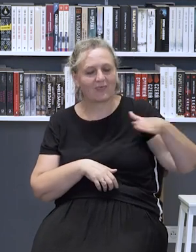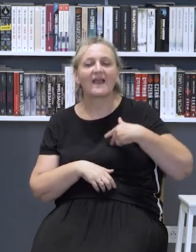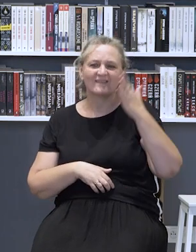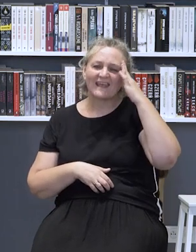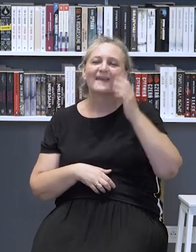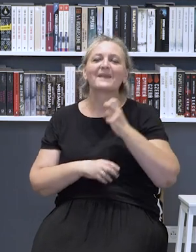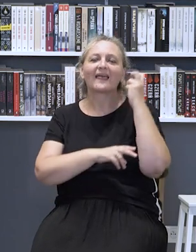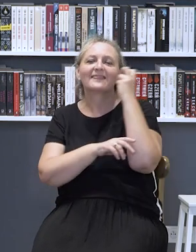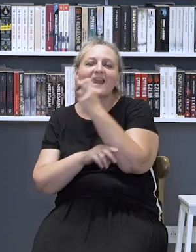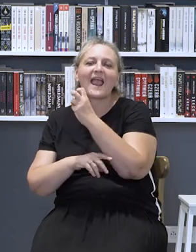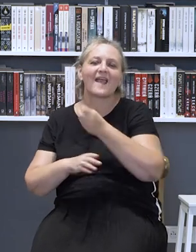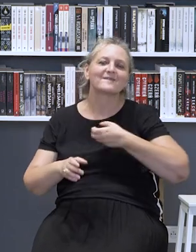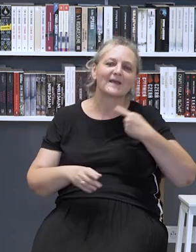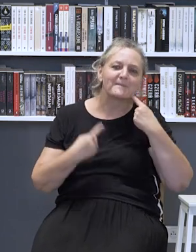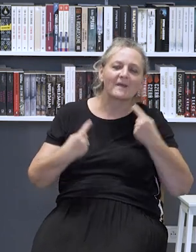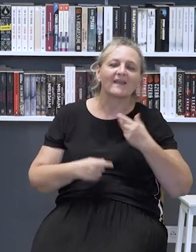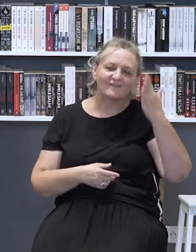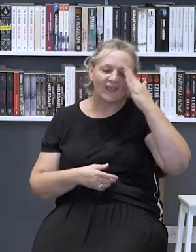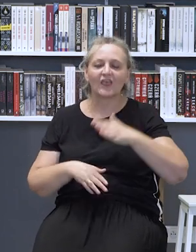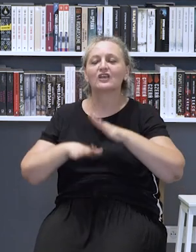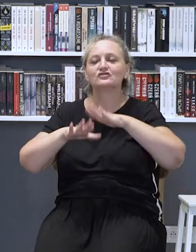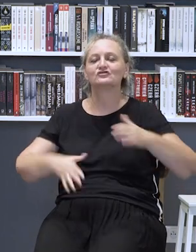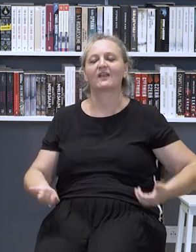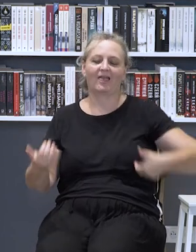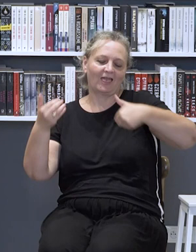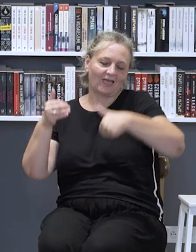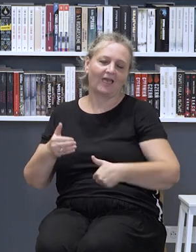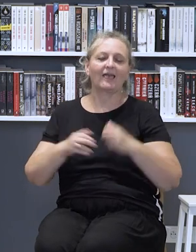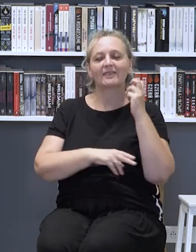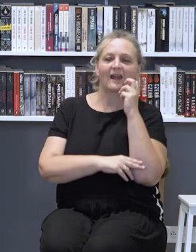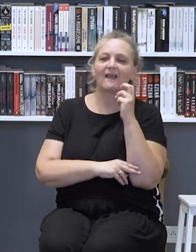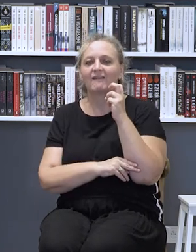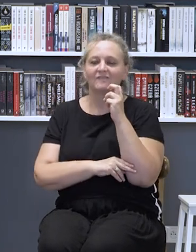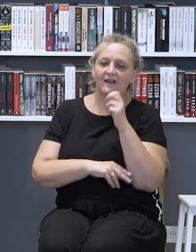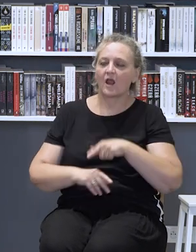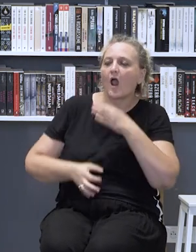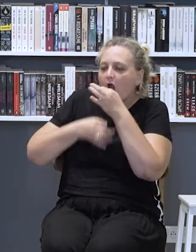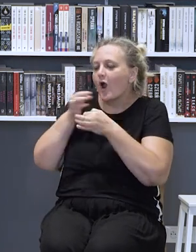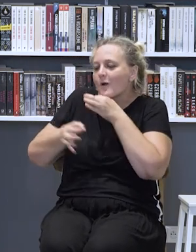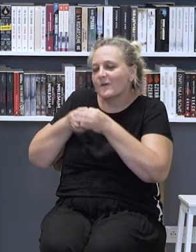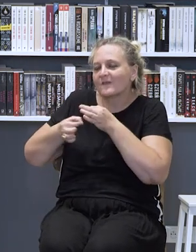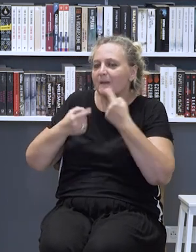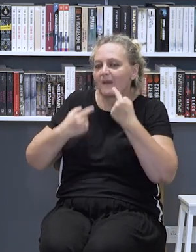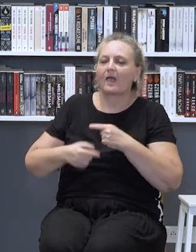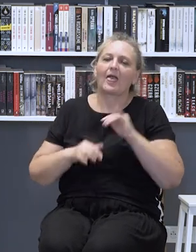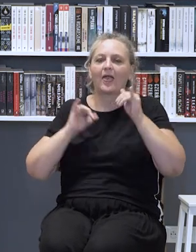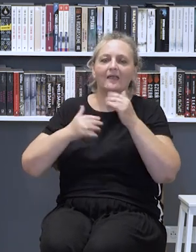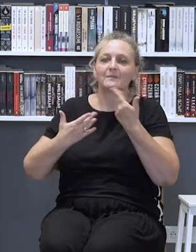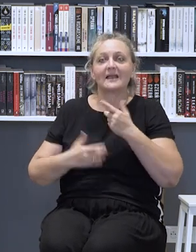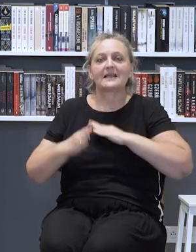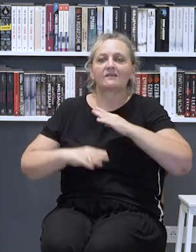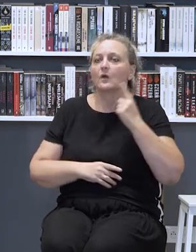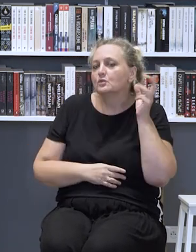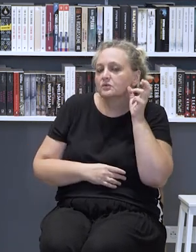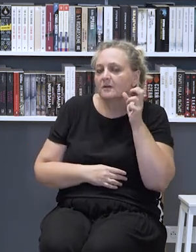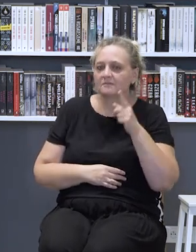bajki. Wiecie, jak to jest. Nie jedzie się z dzieciakami, żeby im się nie nudziło, żeby nie marudziły. To się im opowiada jakąś bajkę. Ci państwo, którzy